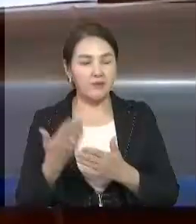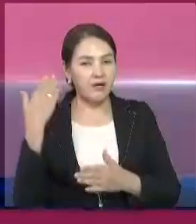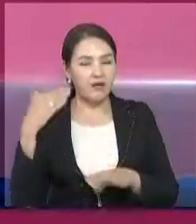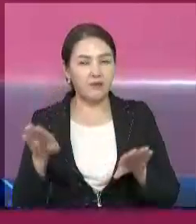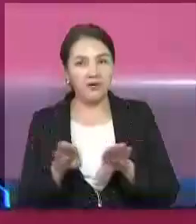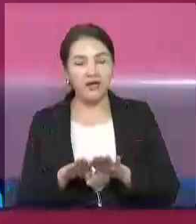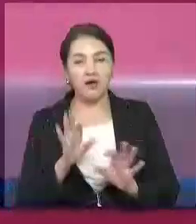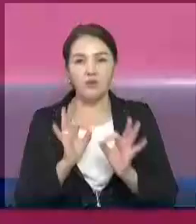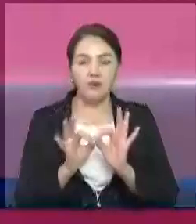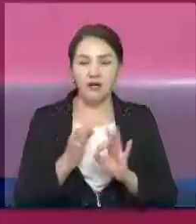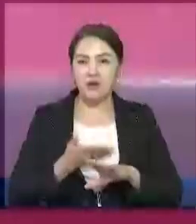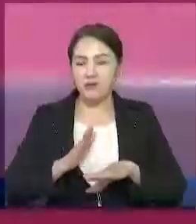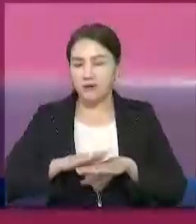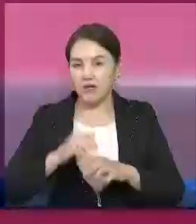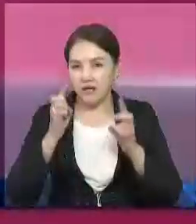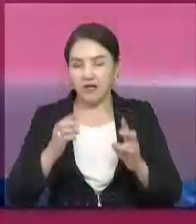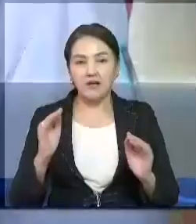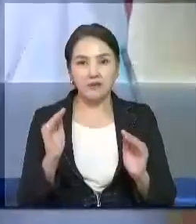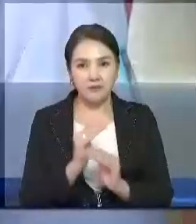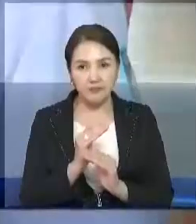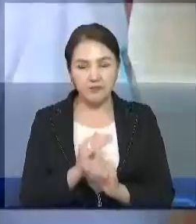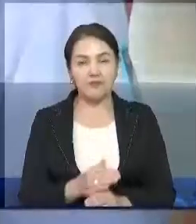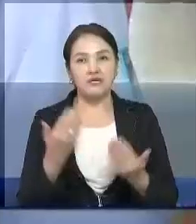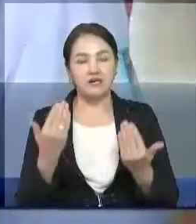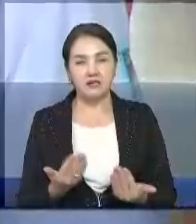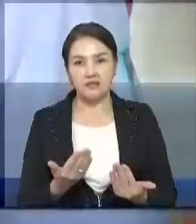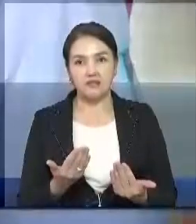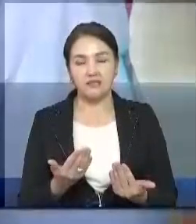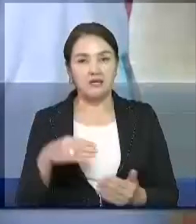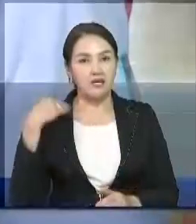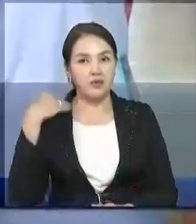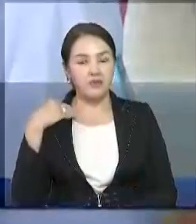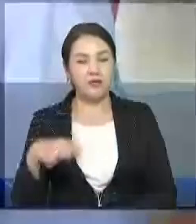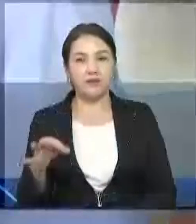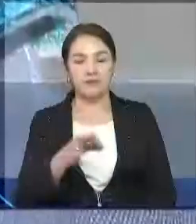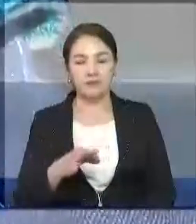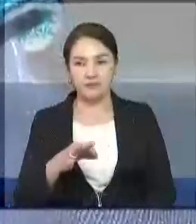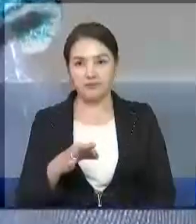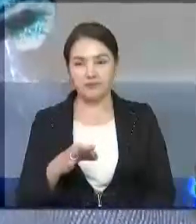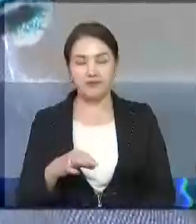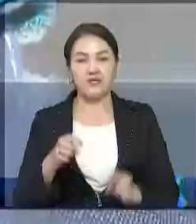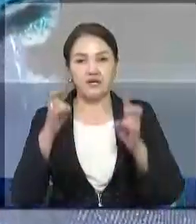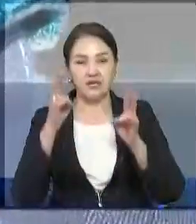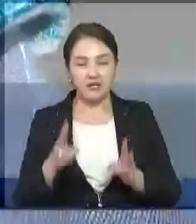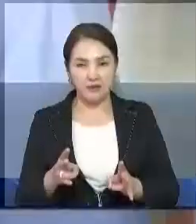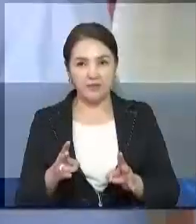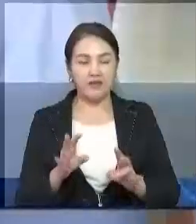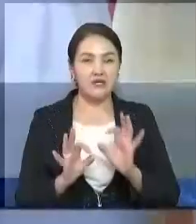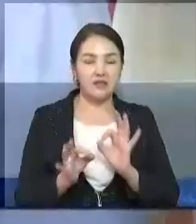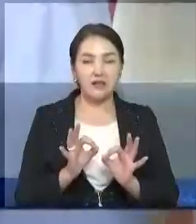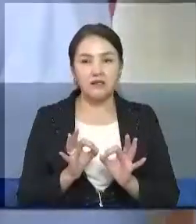салыстырғанда орта және ауыр қылмыстар да азайған. Қазіргі таңда мына Ақтөбе облысы бойынша қылмыстық ахуал